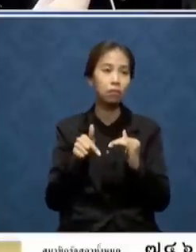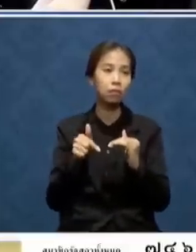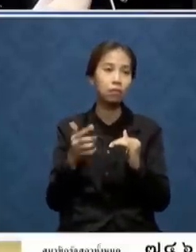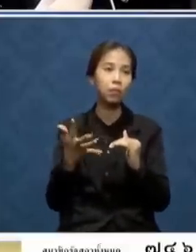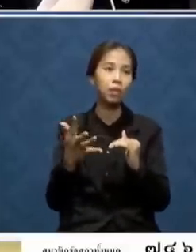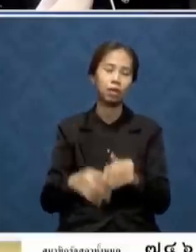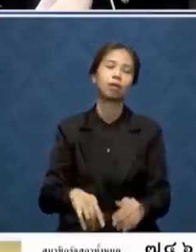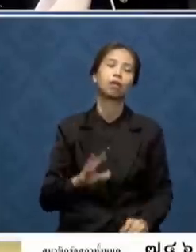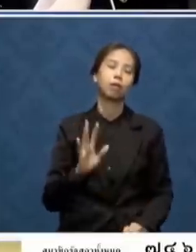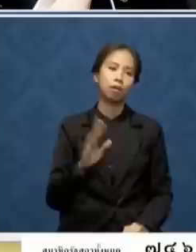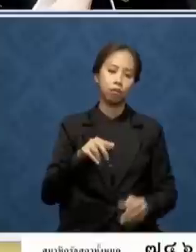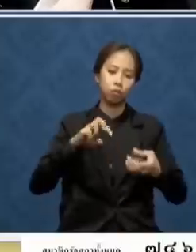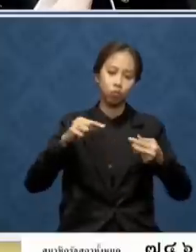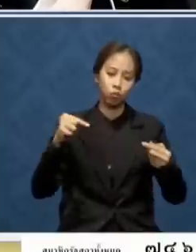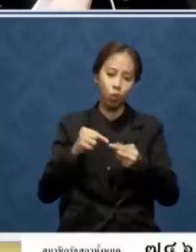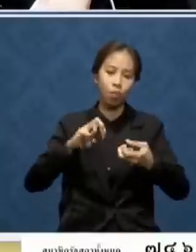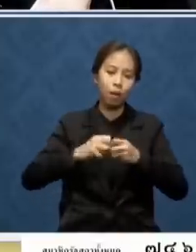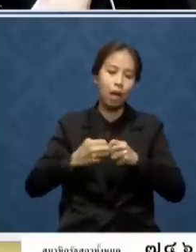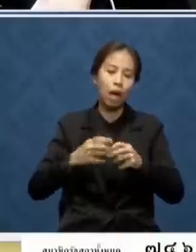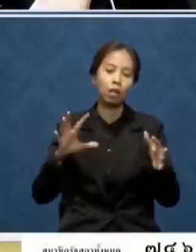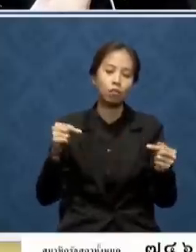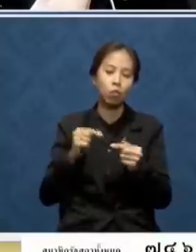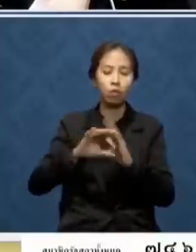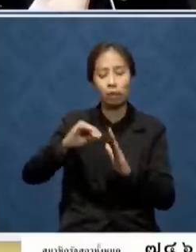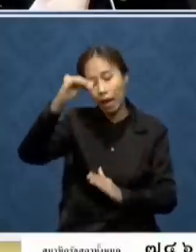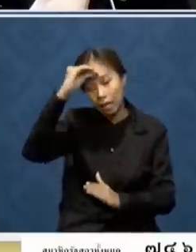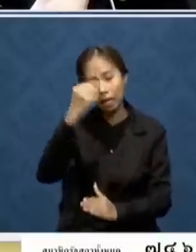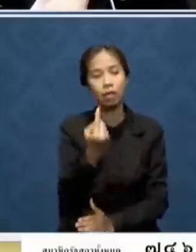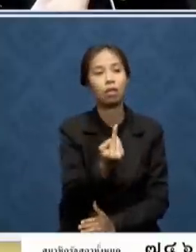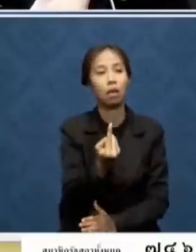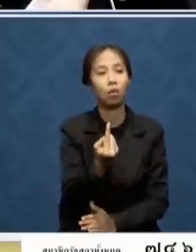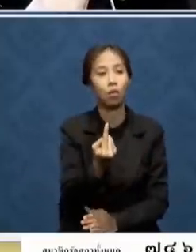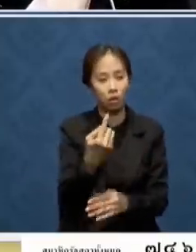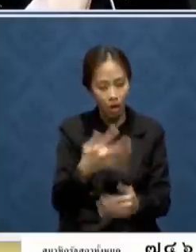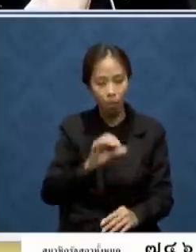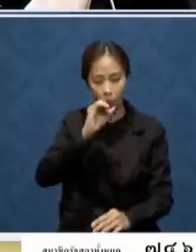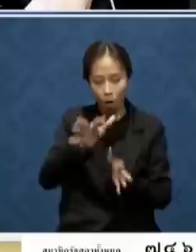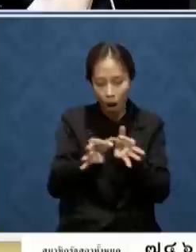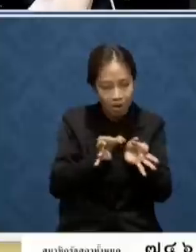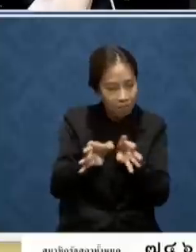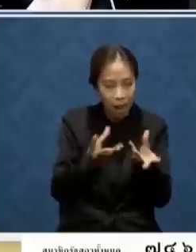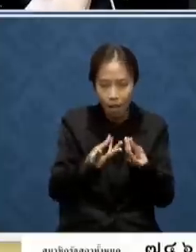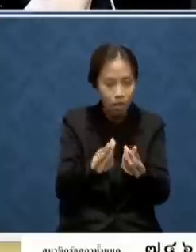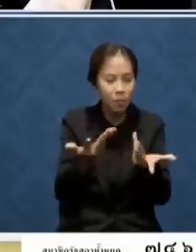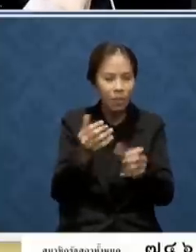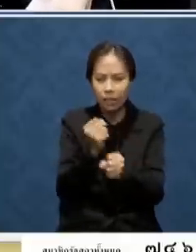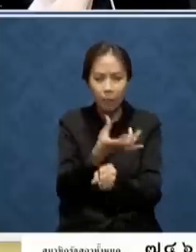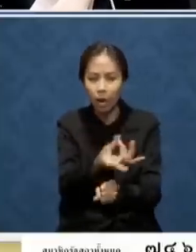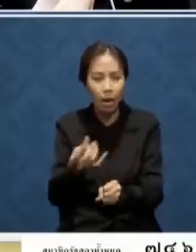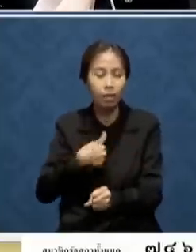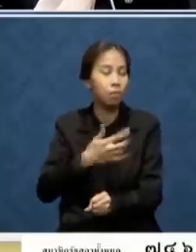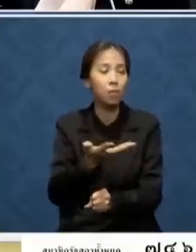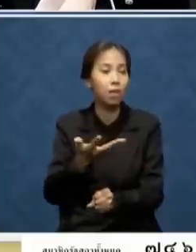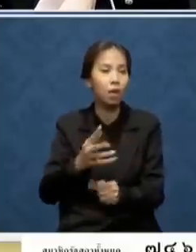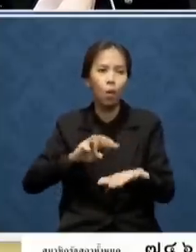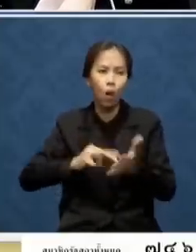แค่แก้ไขปัญหาความเหลื่อมล้ำด้านการศึกษาซึ่งไม่ได้บอกด้วยซ้ำว่าจะทำอะไรนะคะแสดงว่าความเหลื่อม